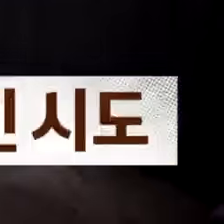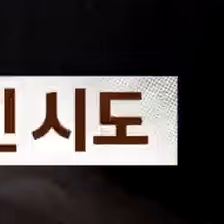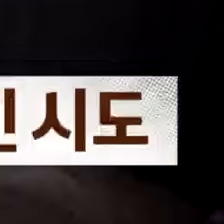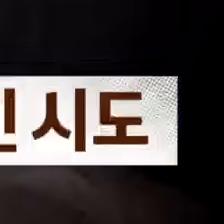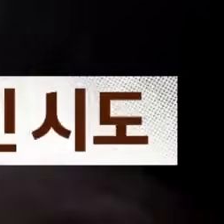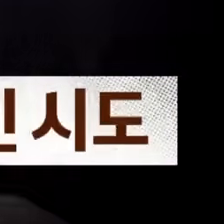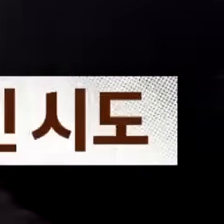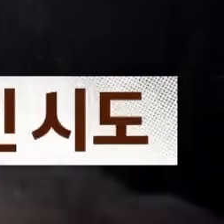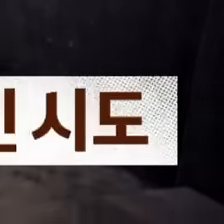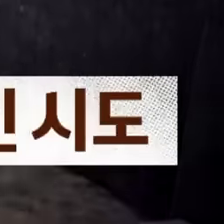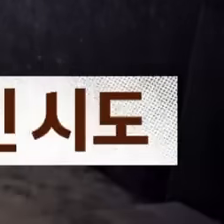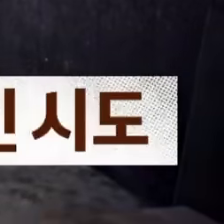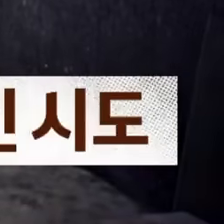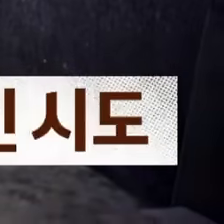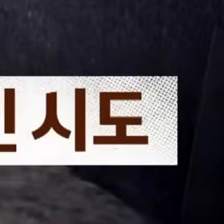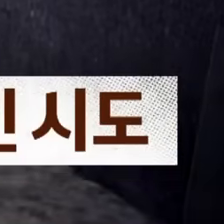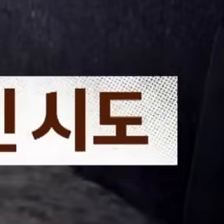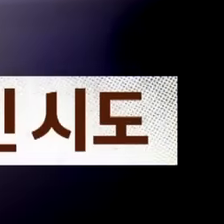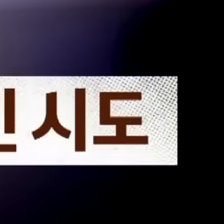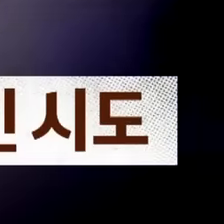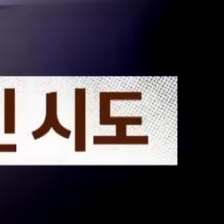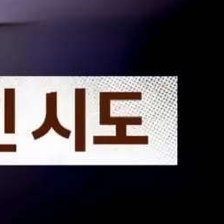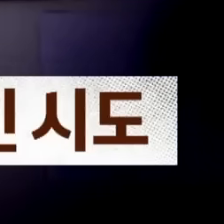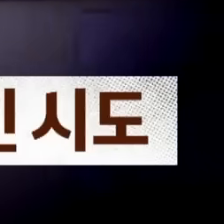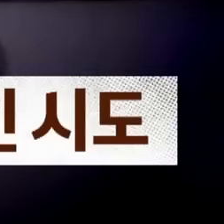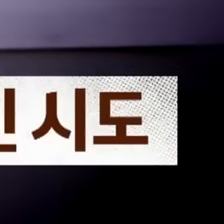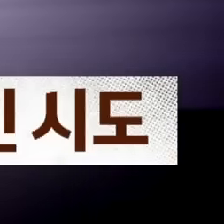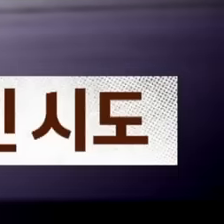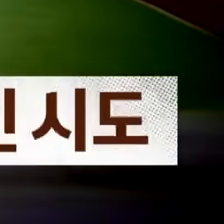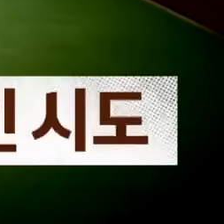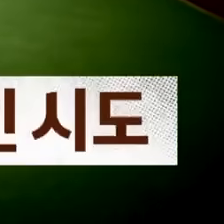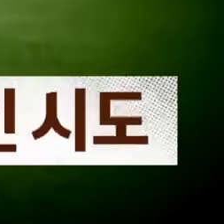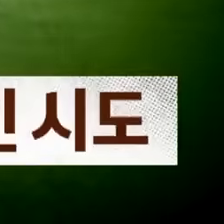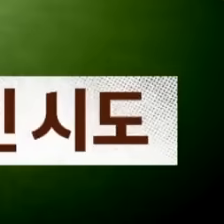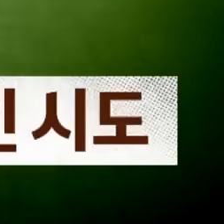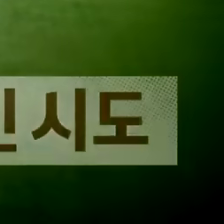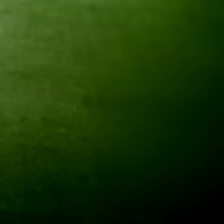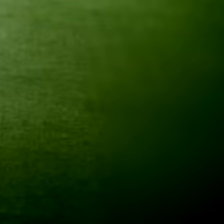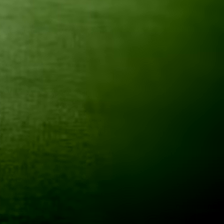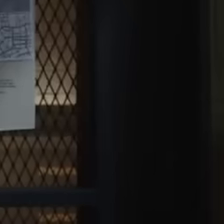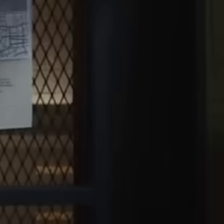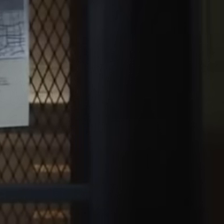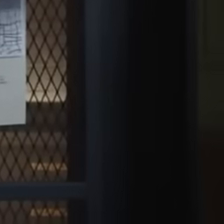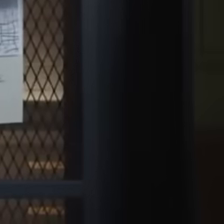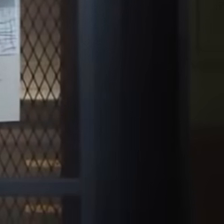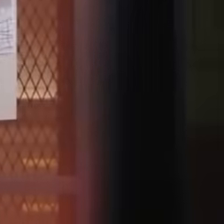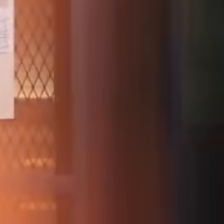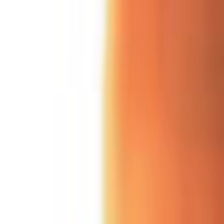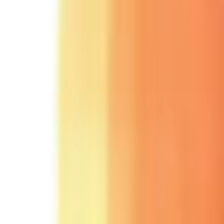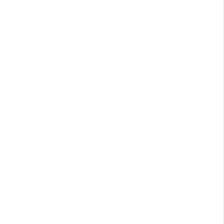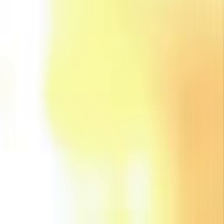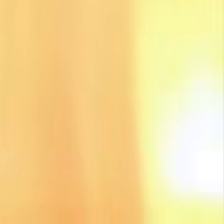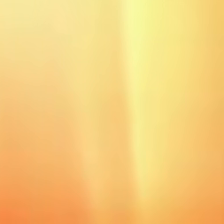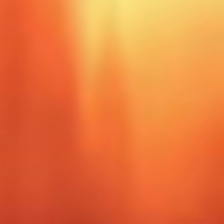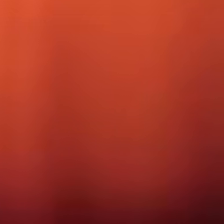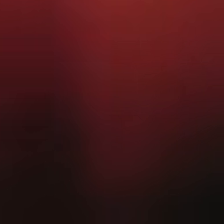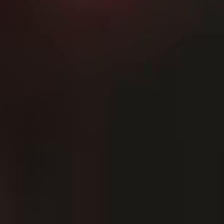여성을 납치하기 며칠 전 성매매 업소 여성을 유인해 범행을 저지르려다가 실패했습니다.